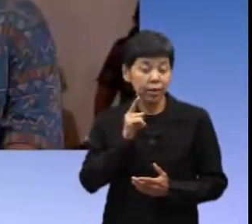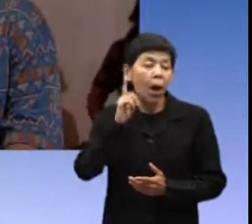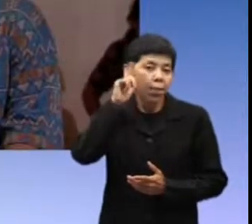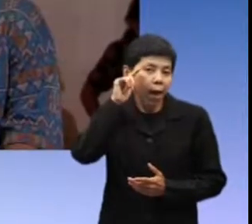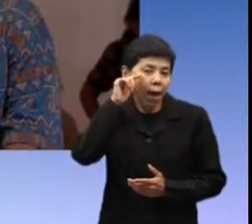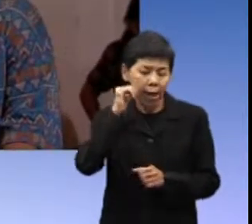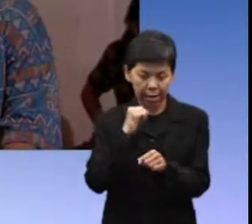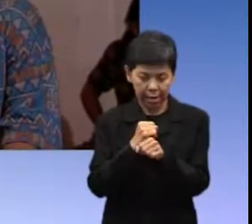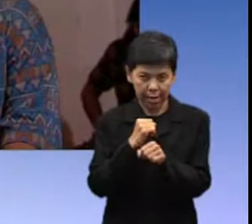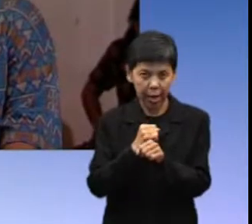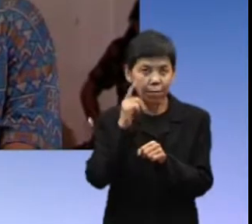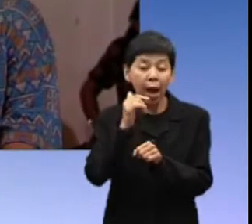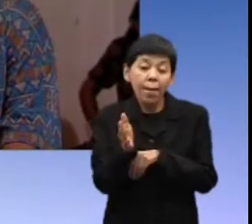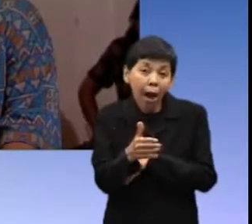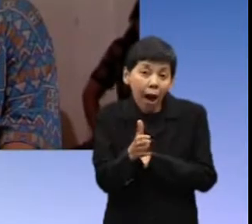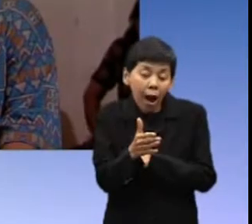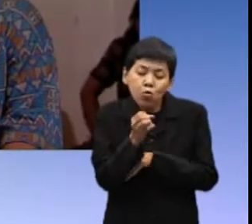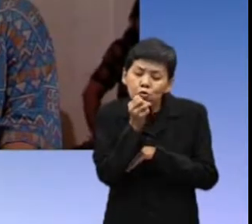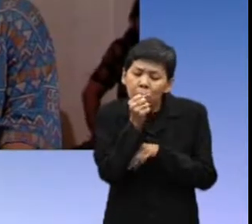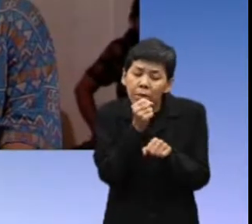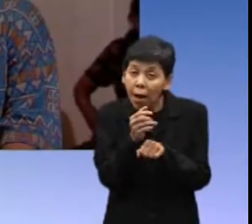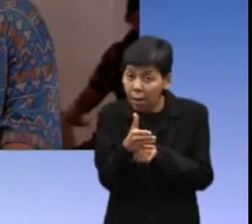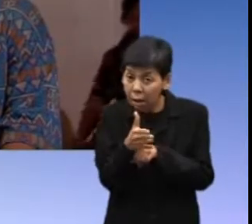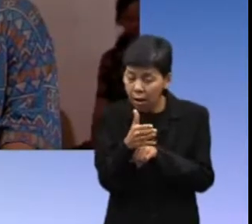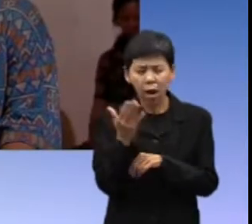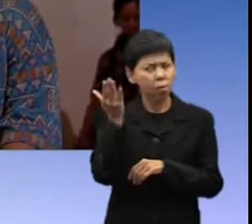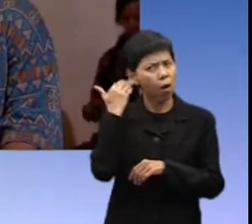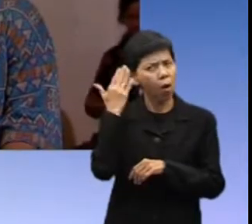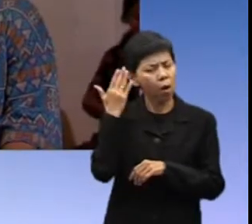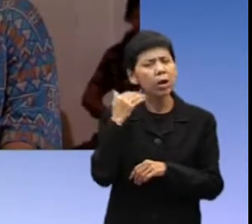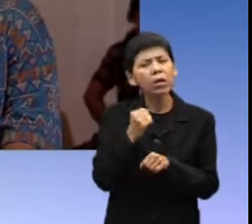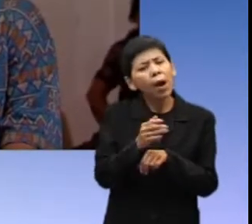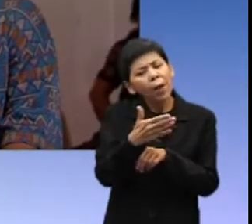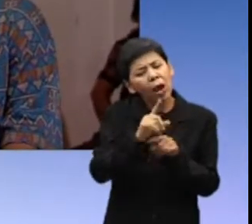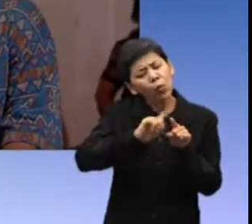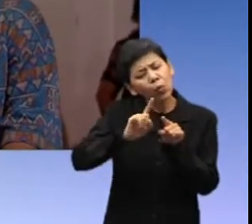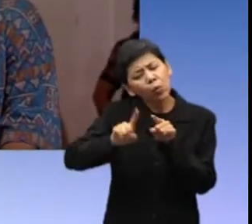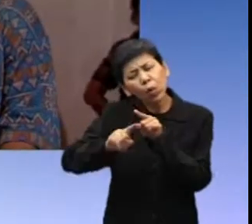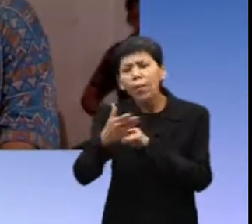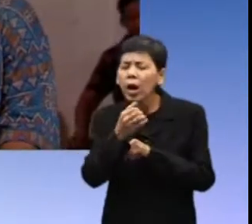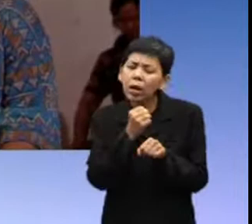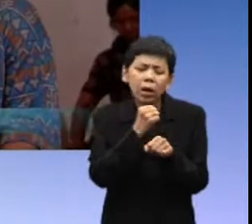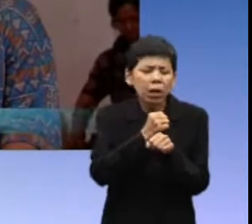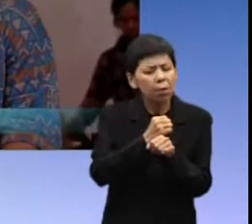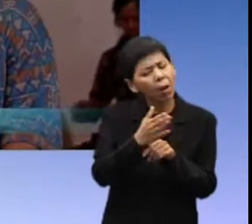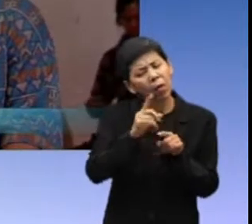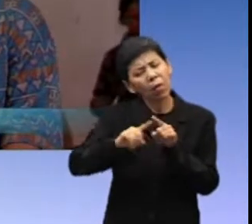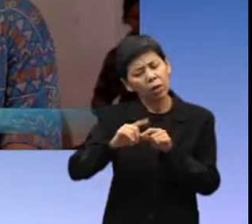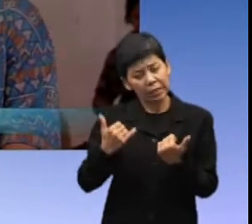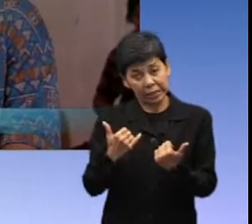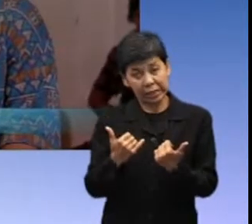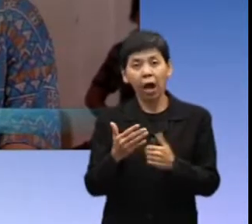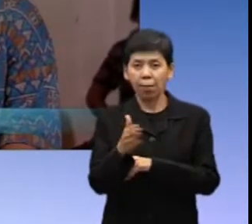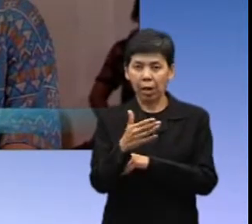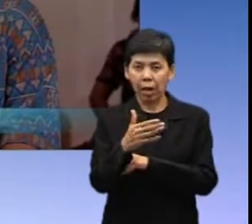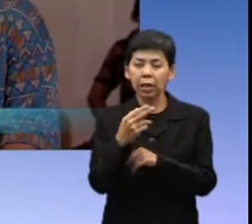ได้มาจากคุณแม่เริ่มที่เอาเนื้อปลามาทดลองทำก่อนหน้านั้นก็เอาเนื้อปลาหลายชนิดเลยนะคะมาลองทำเสร็จแล้วจนม